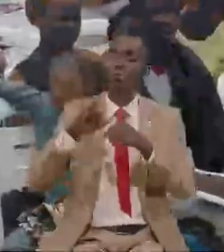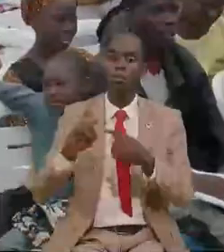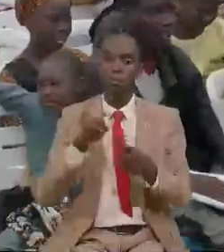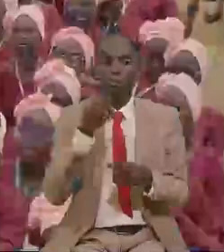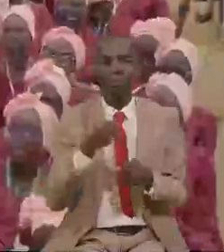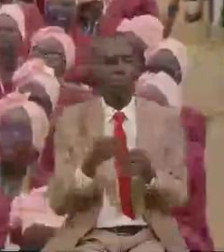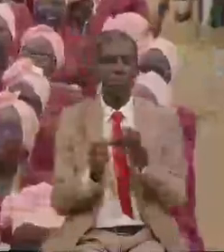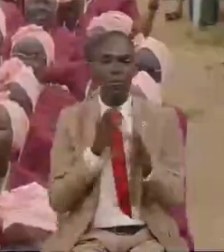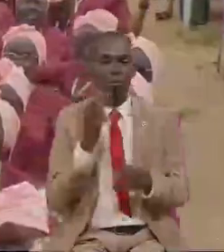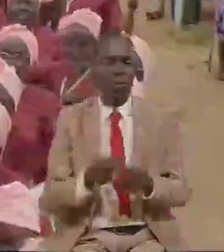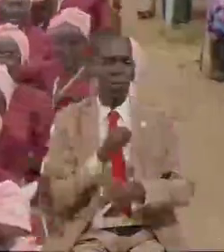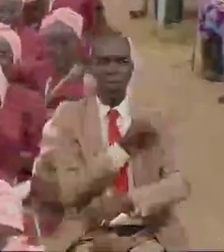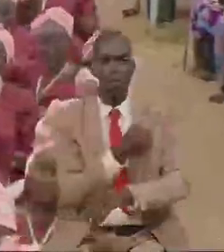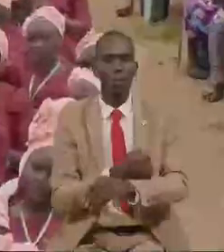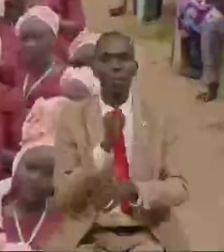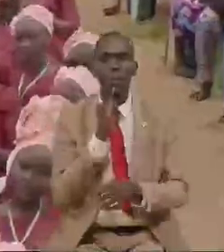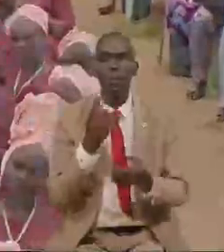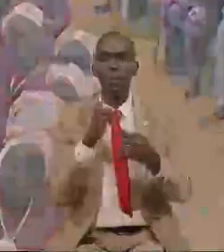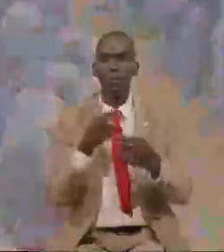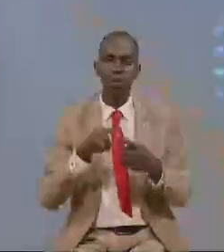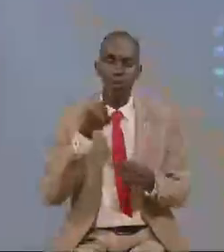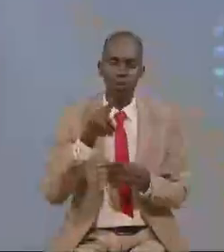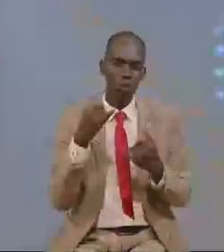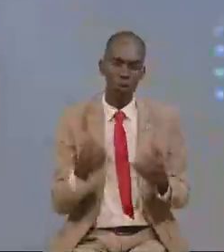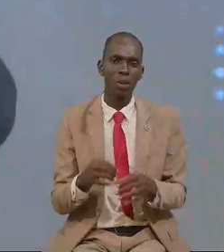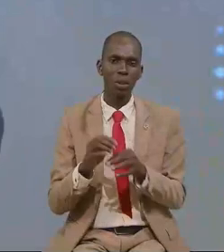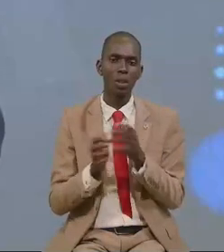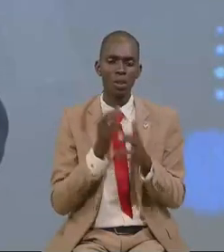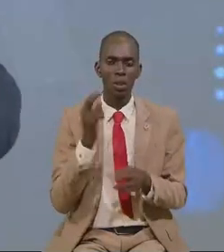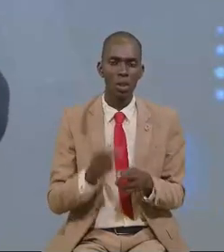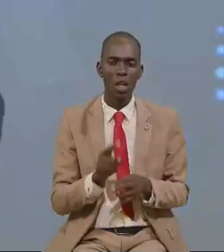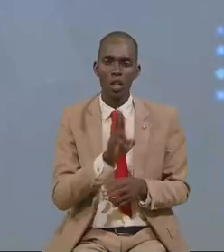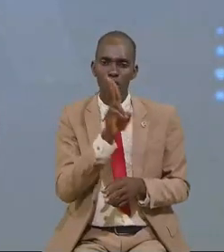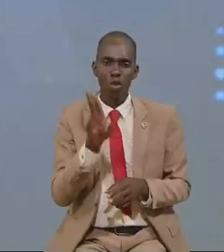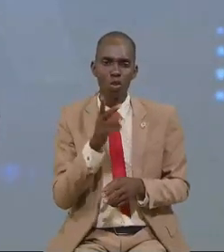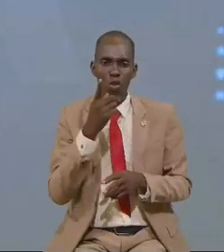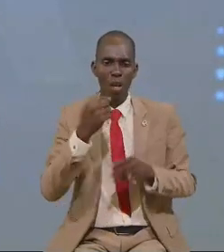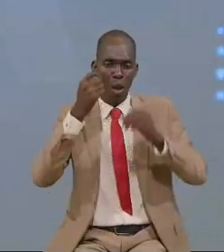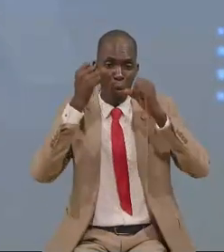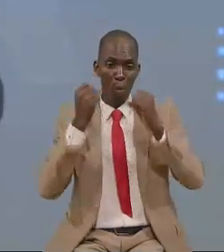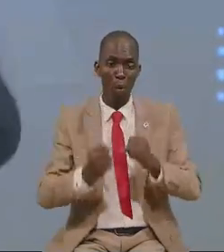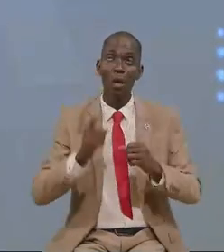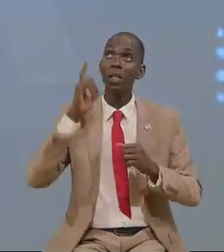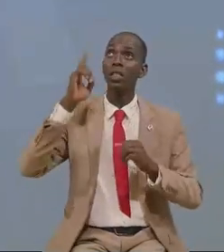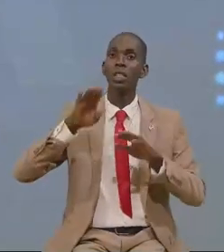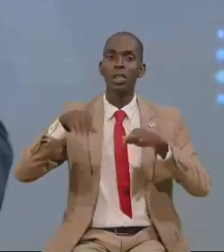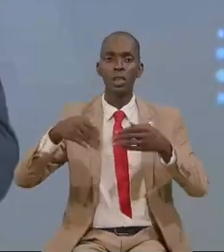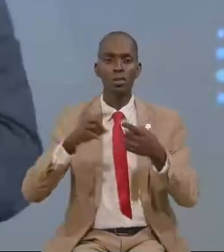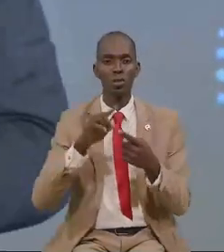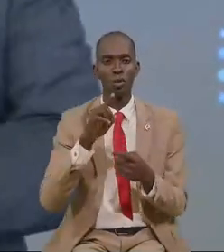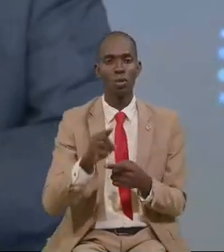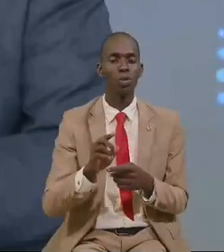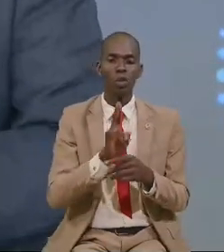L'autorité vient pour toi. Utilise-le. Utilise la puissance qu'il te donne. Utilise l'autorité qu'il